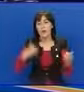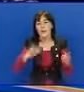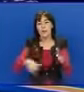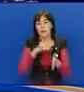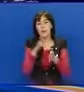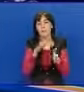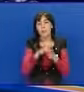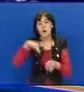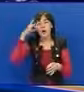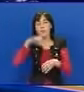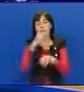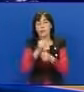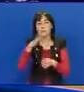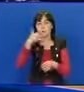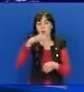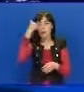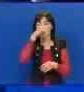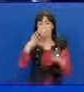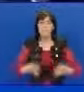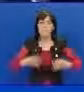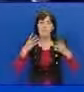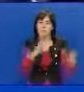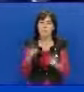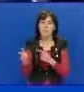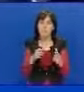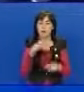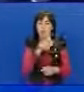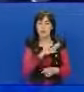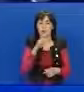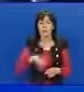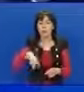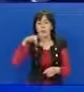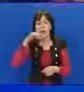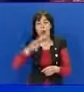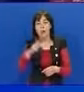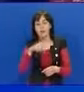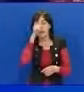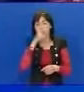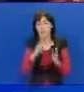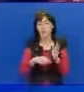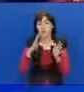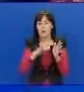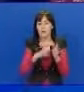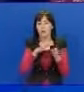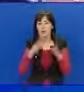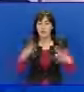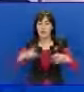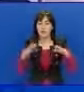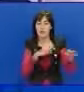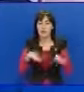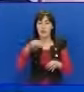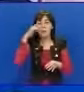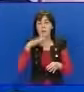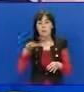Қазақ хандығының 550 жылдық мерейтойына дайындық барысында тоқталды. Қазақ айының 7 мен 9 аралығында өтетін салтанатты шараға оңтүстік